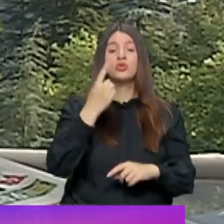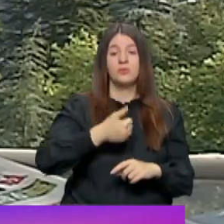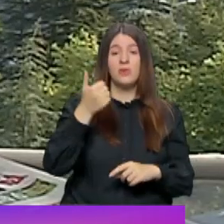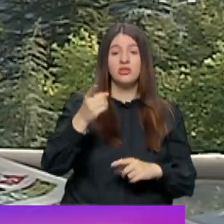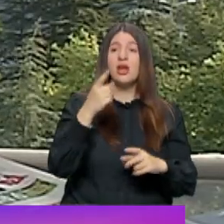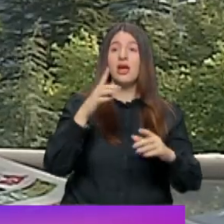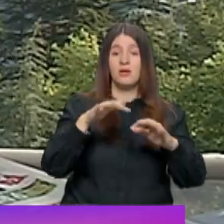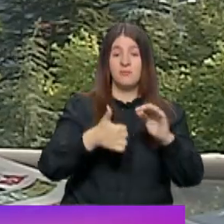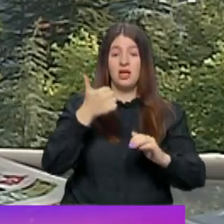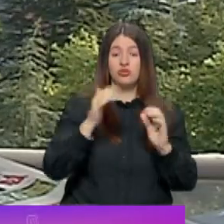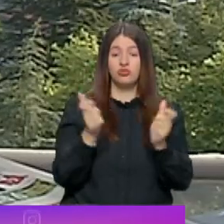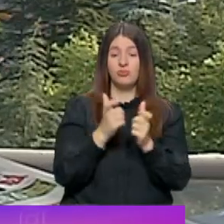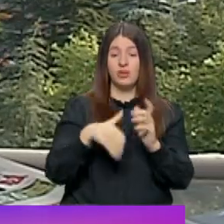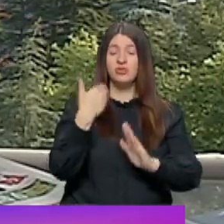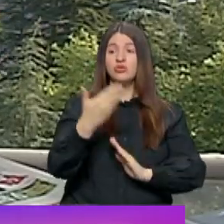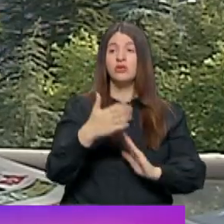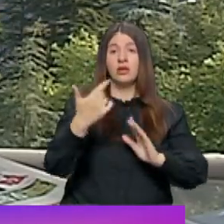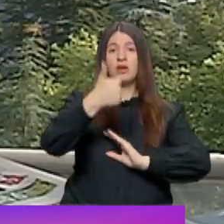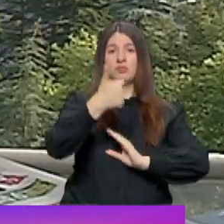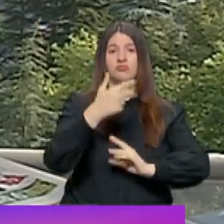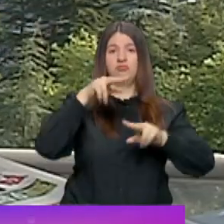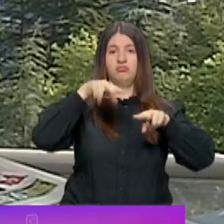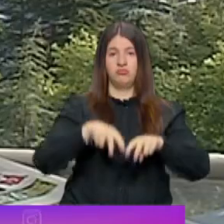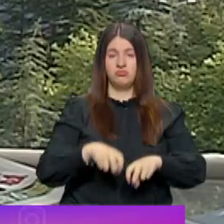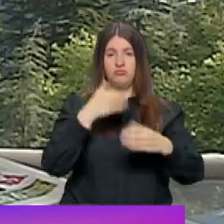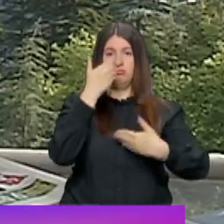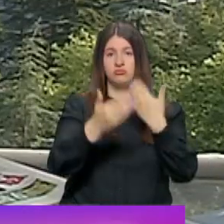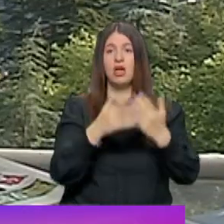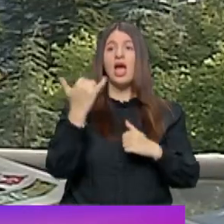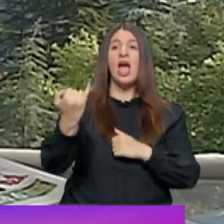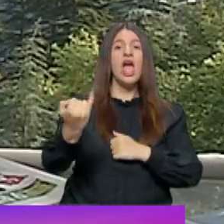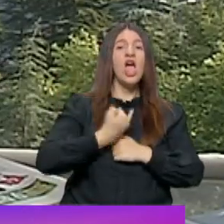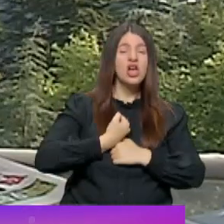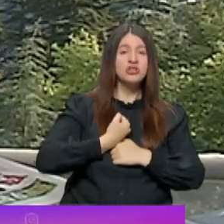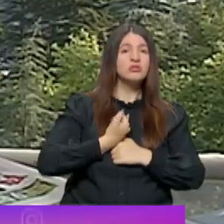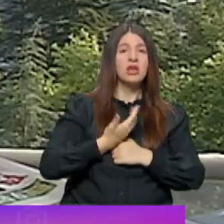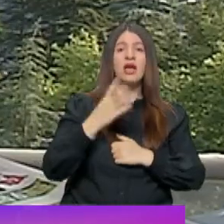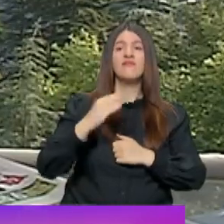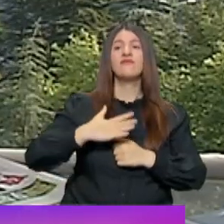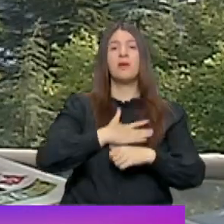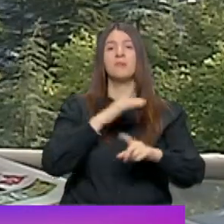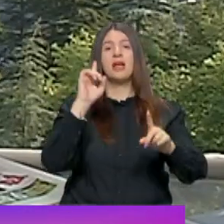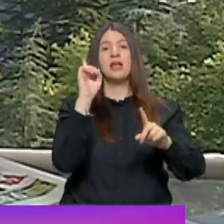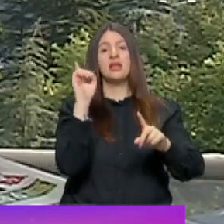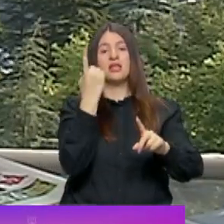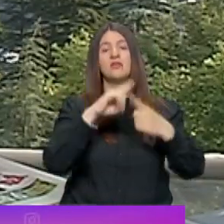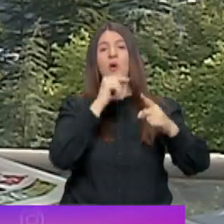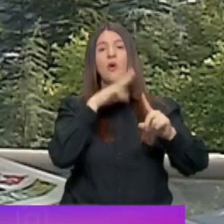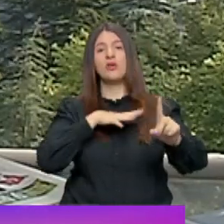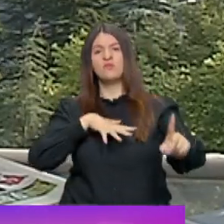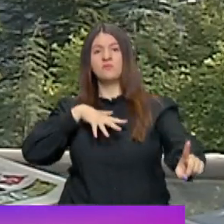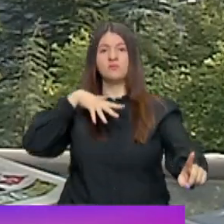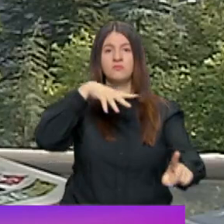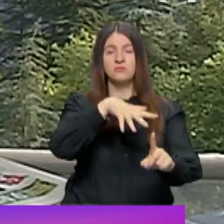toplantısının ardından kameraların karşısına geçtiğinde eleştirilere en çok da CHP lideri Kemal Kılıçdaroğlu'na